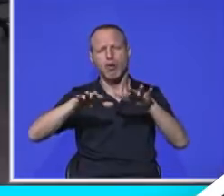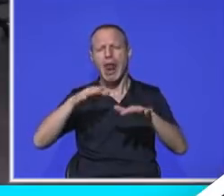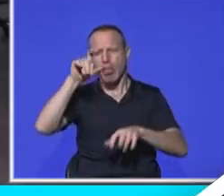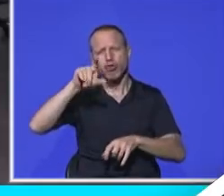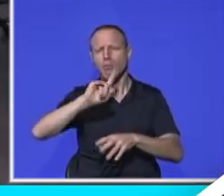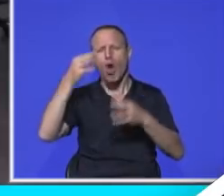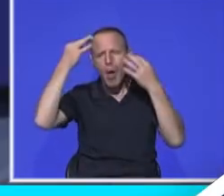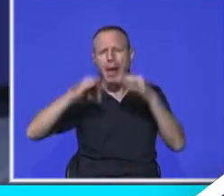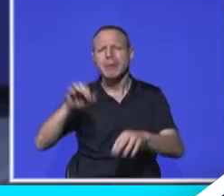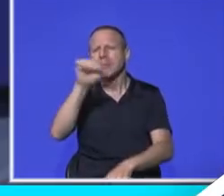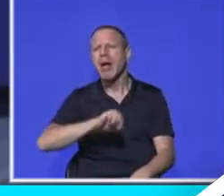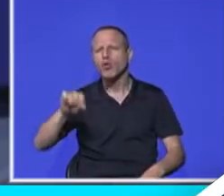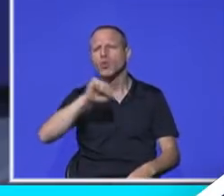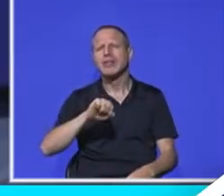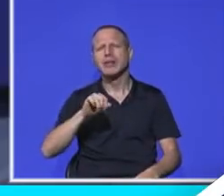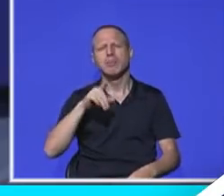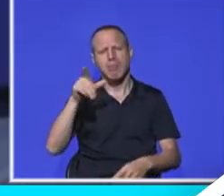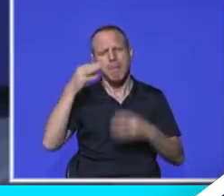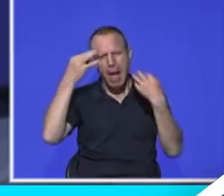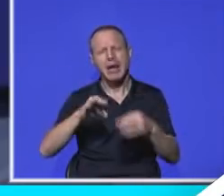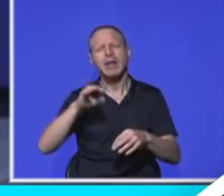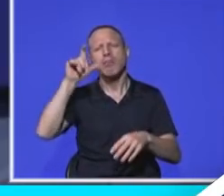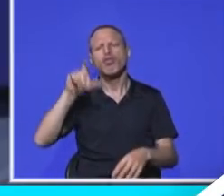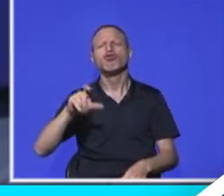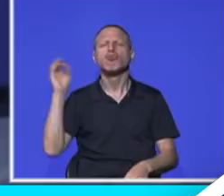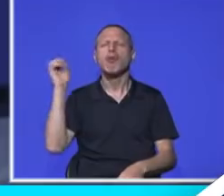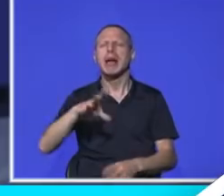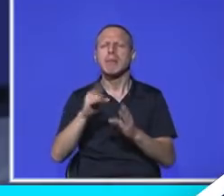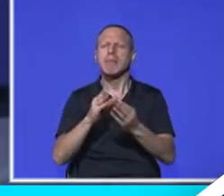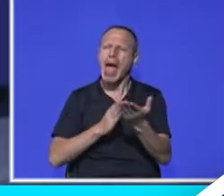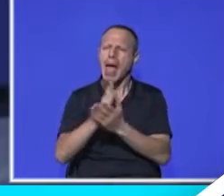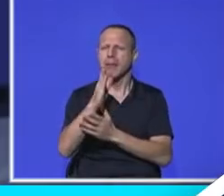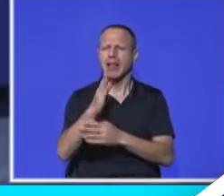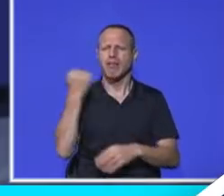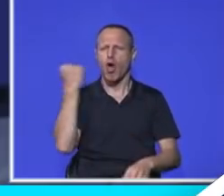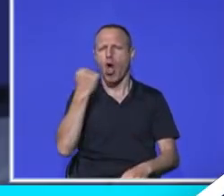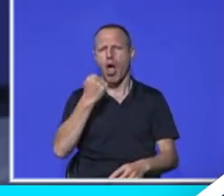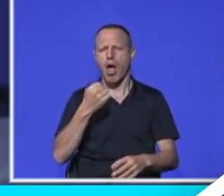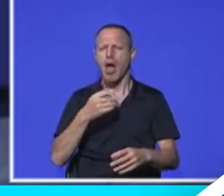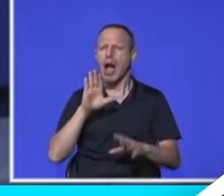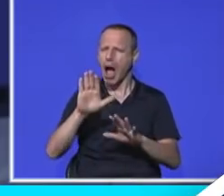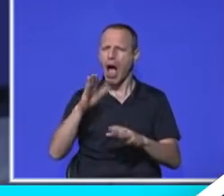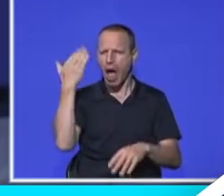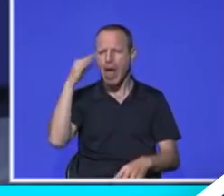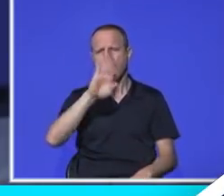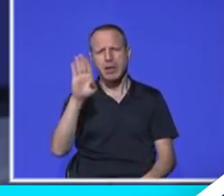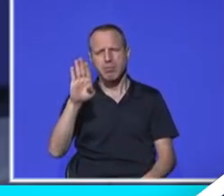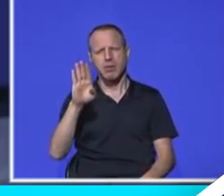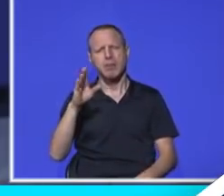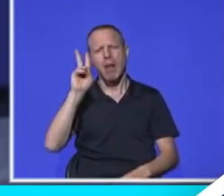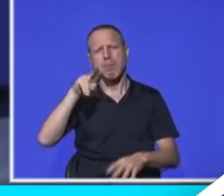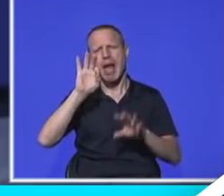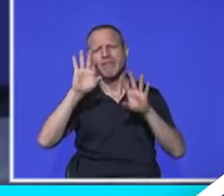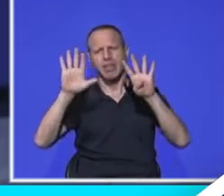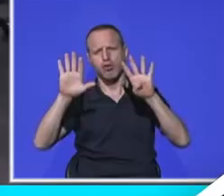מעריכים מישהו שבא עם אמת, עם כוח והולך עם האמת שלו. כזה היה נתניהו בזמנו אגב, כזה היה נתניהו ב-2009, כזה